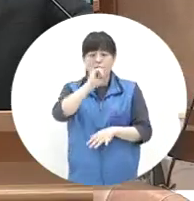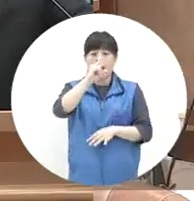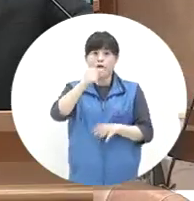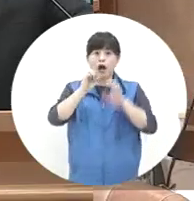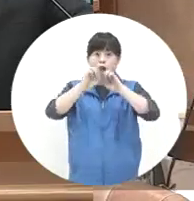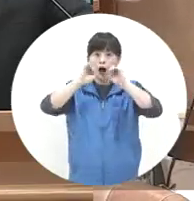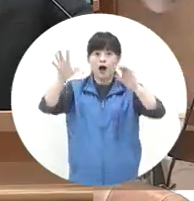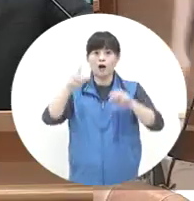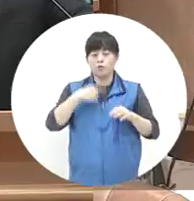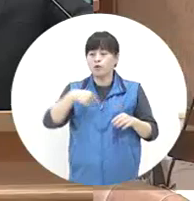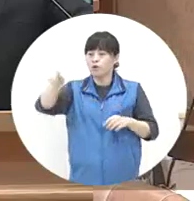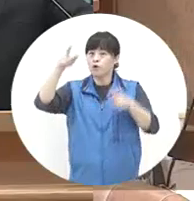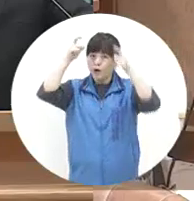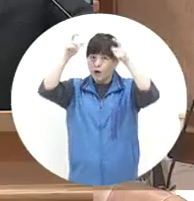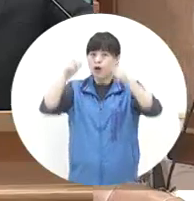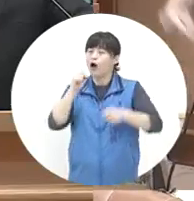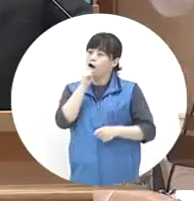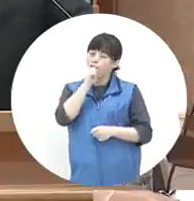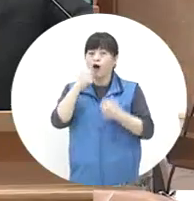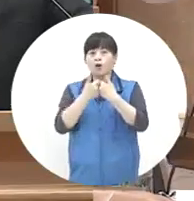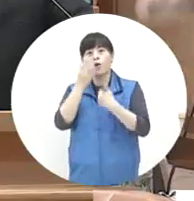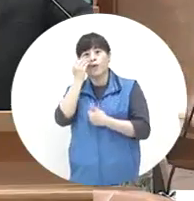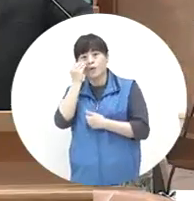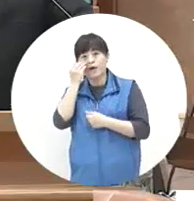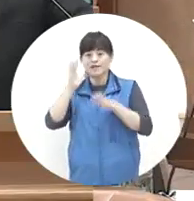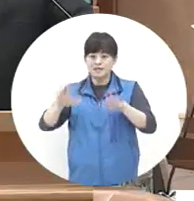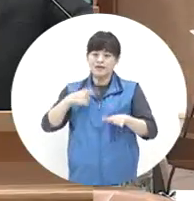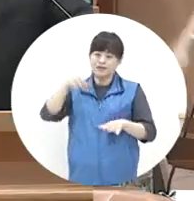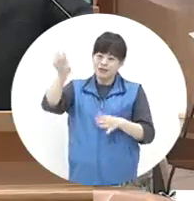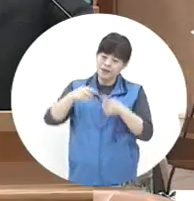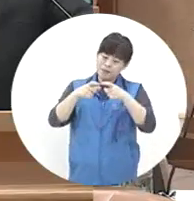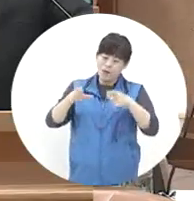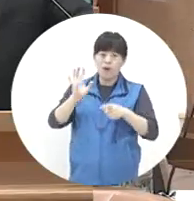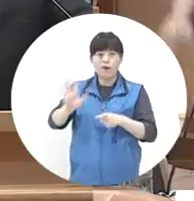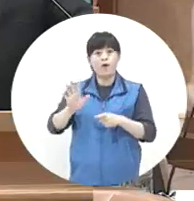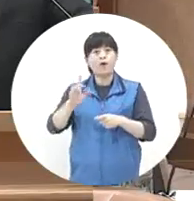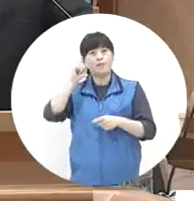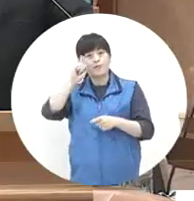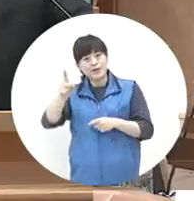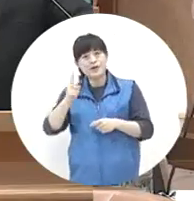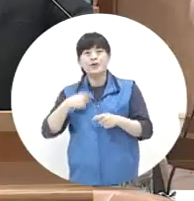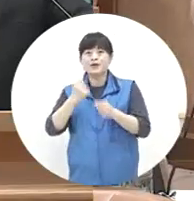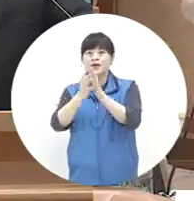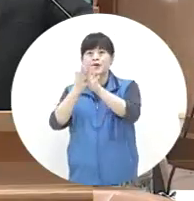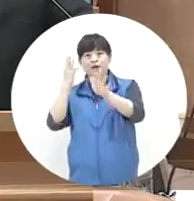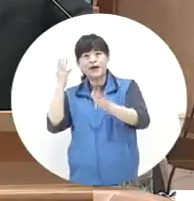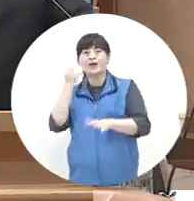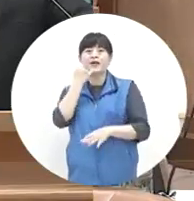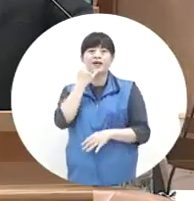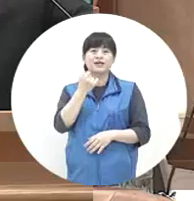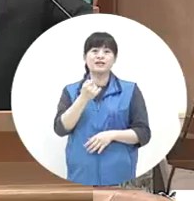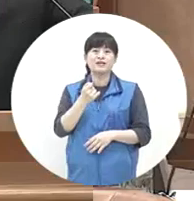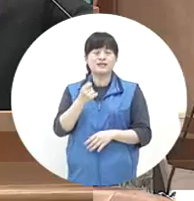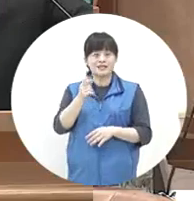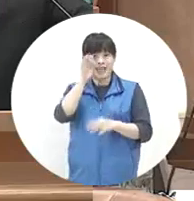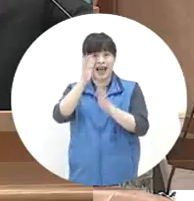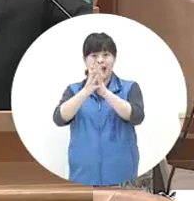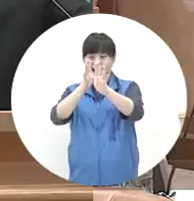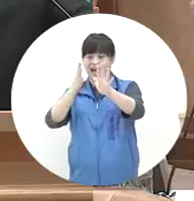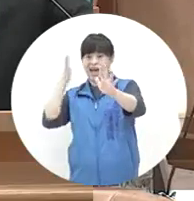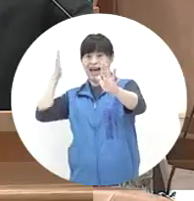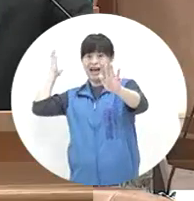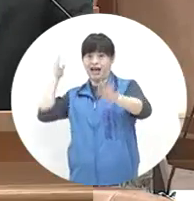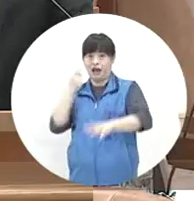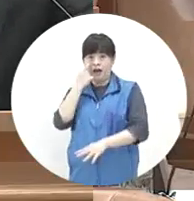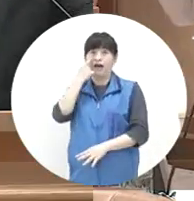说，哎，我到高雄去看演唱会了，哎，今天我拿到票了，哦，明天我还可以排到。 你看光那个排队的盛